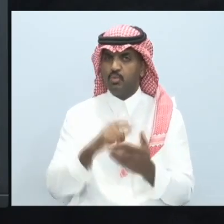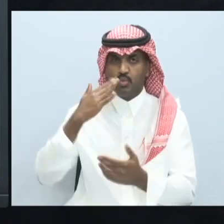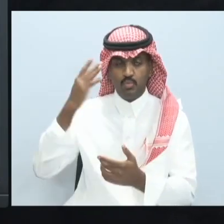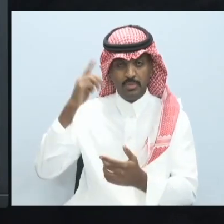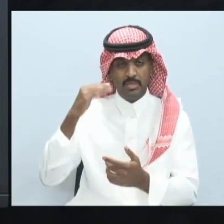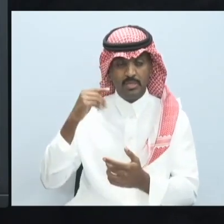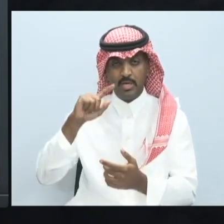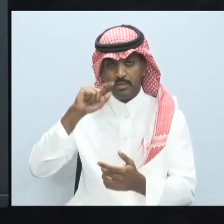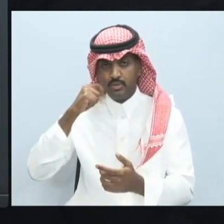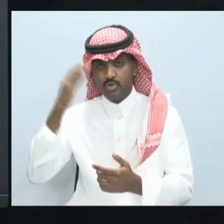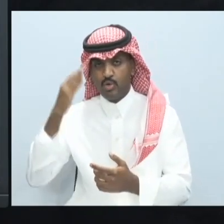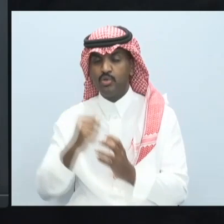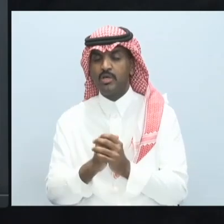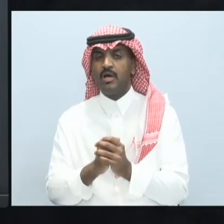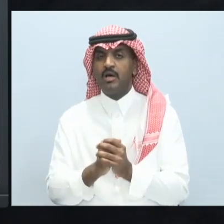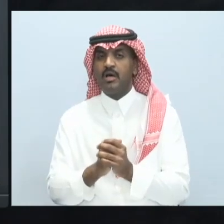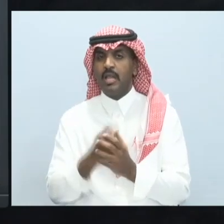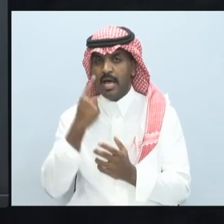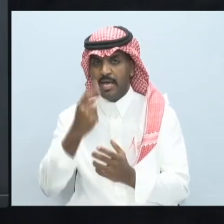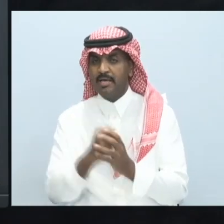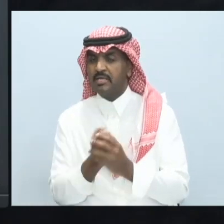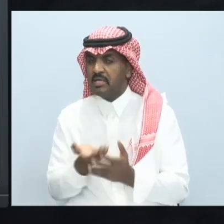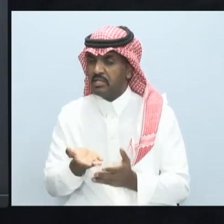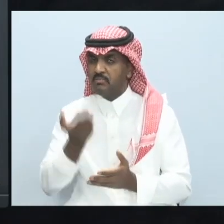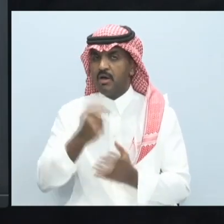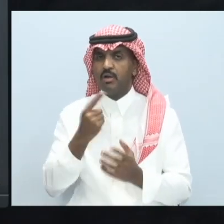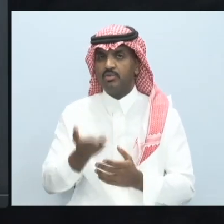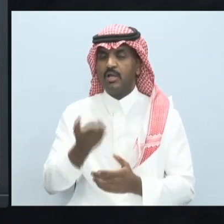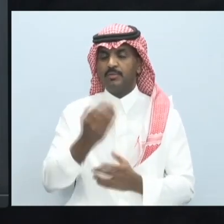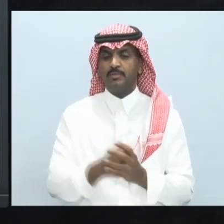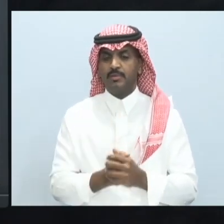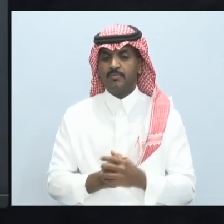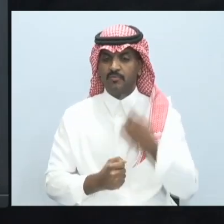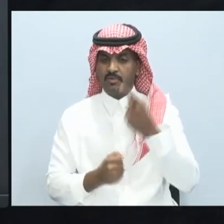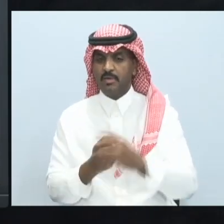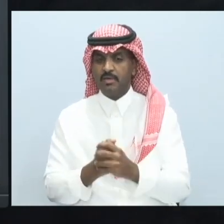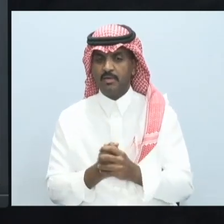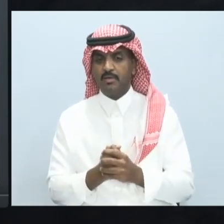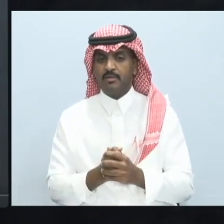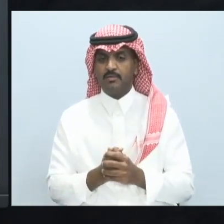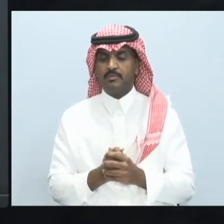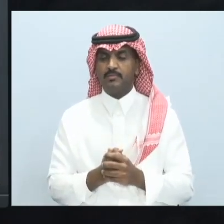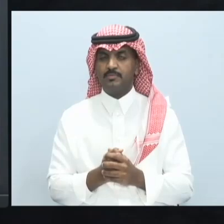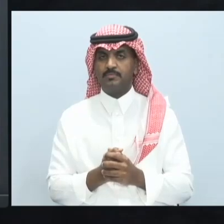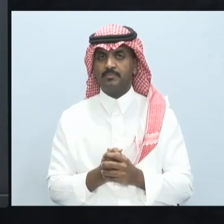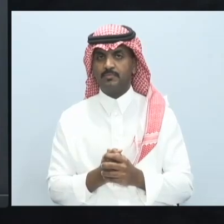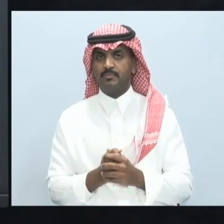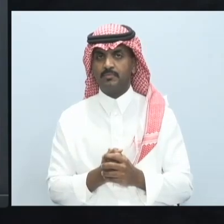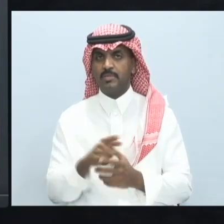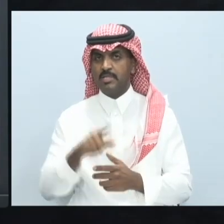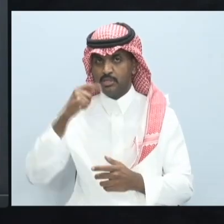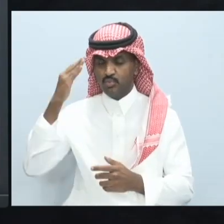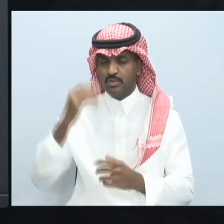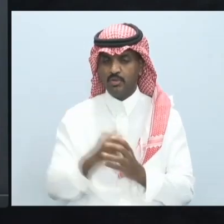حياه كريمه باذن الله تعالى وقد قال الله جل وعلا في بيان سعته جل وعلا للزوجين